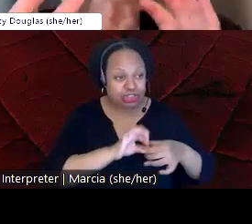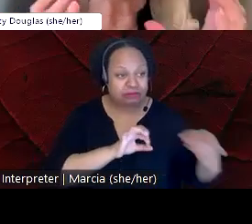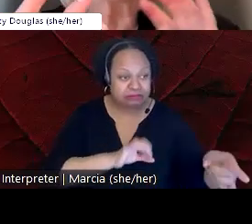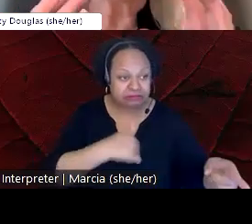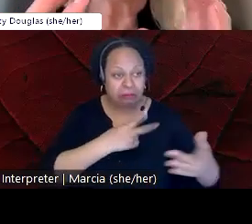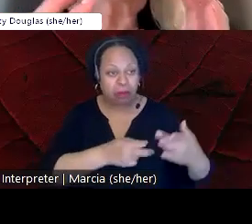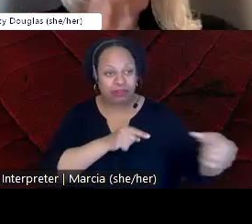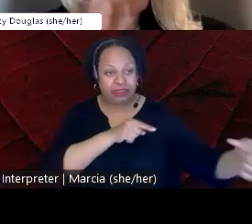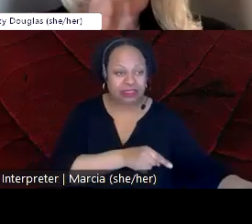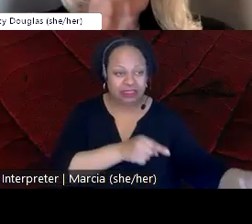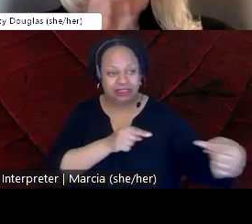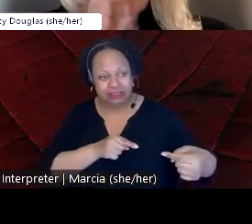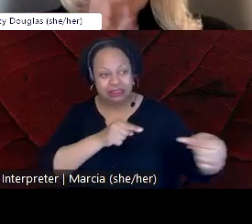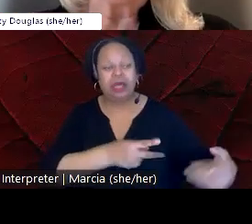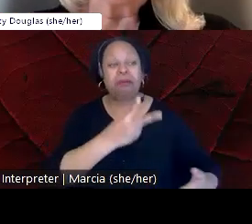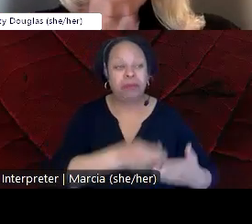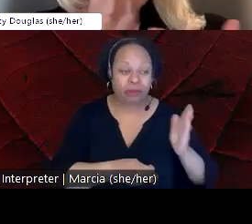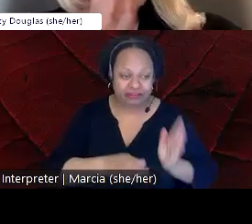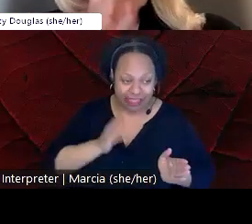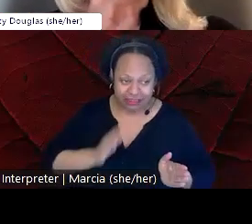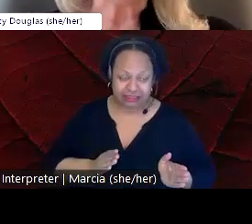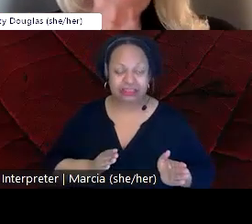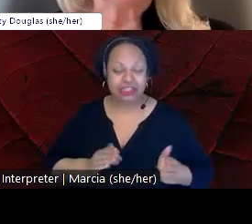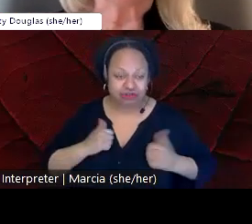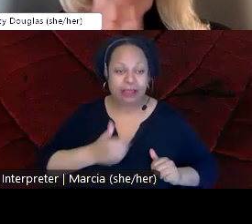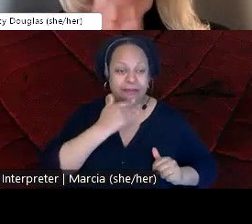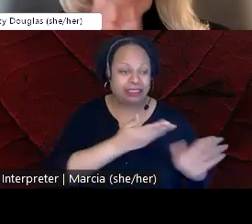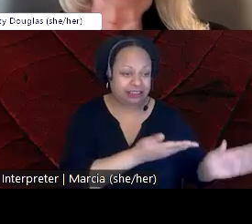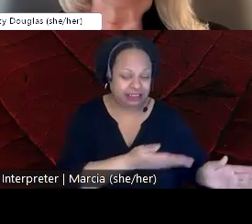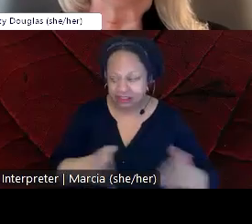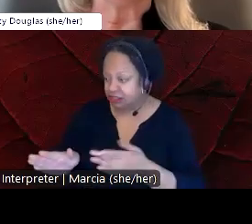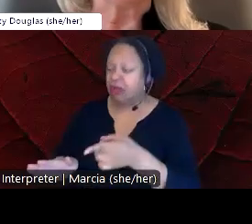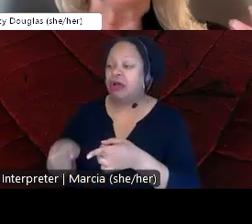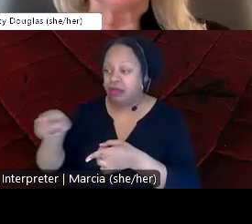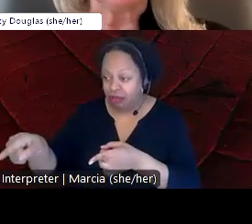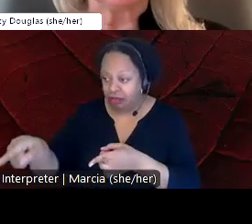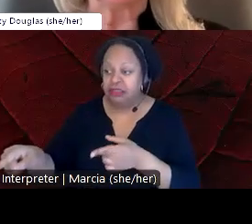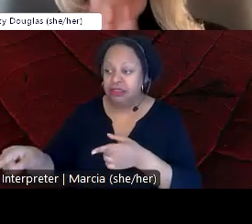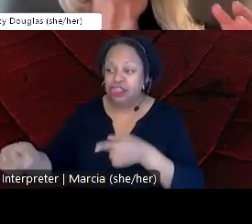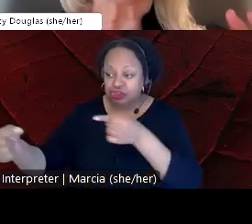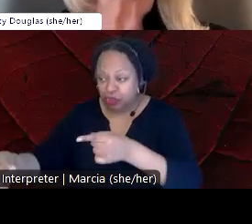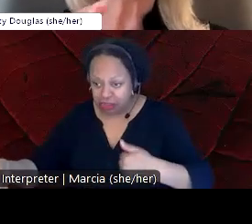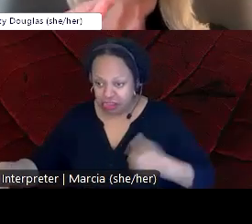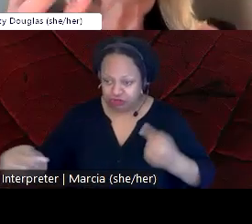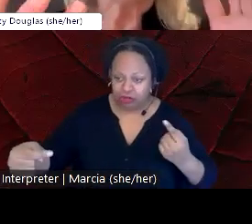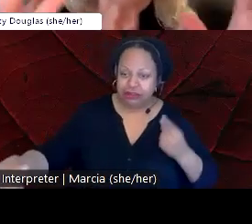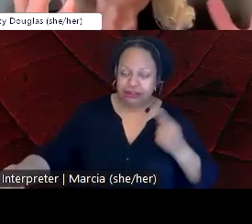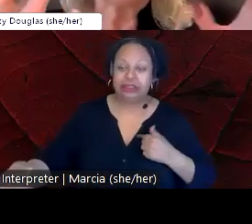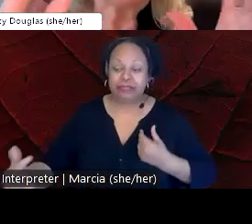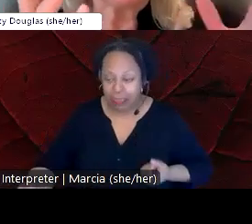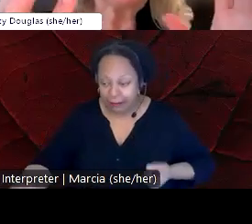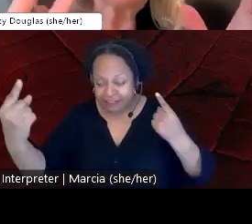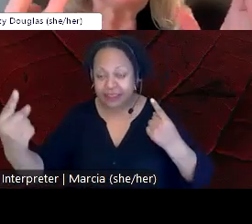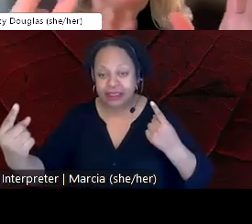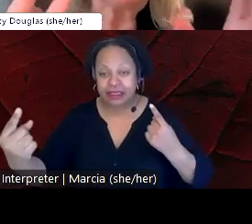dans le cadre d'une relation dans laquelle les deux personnes doivent faire leur possible pour faire